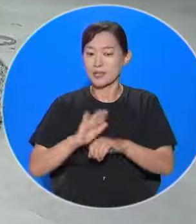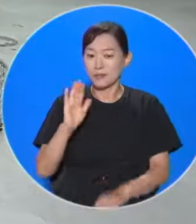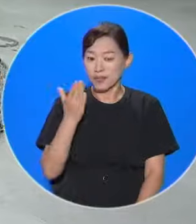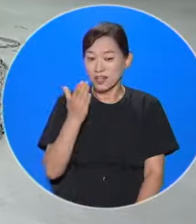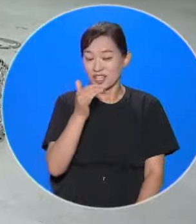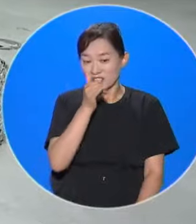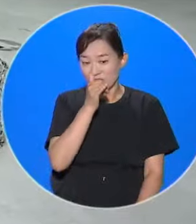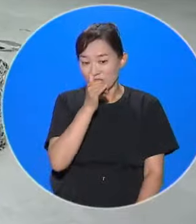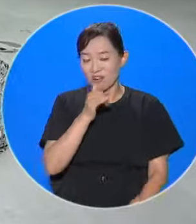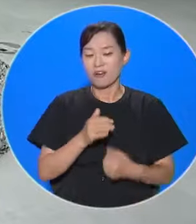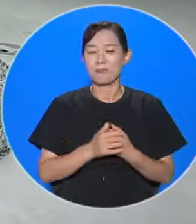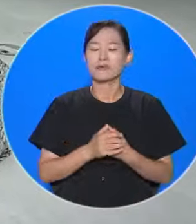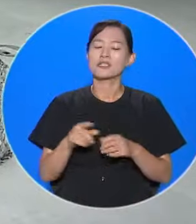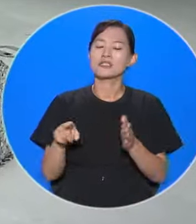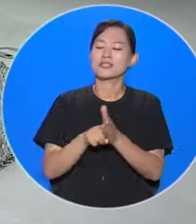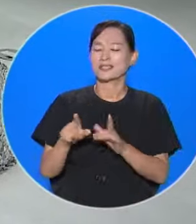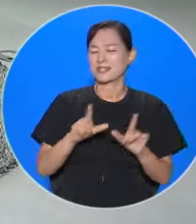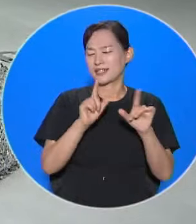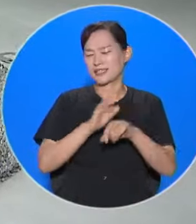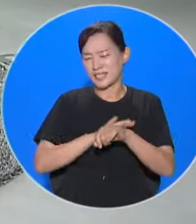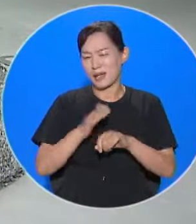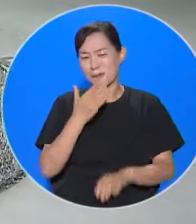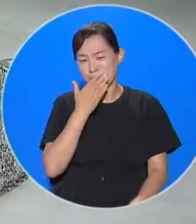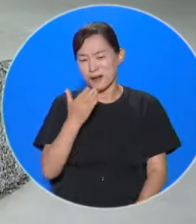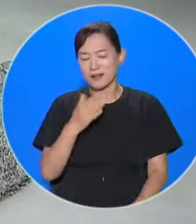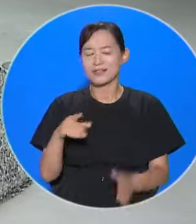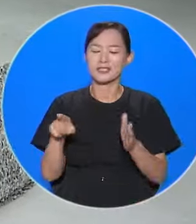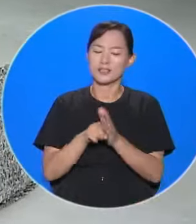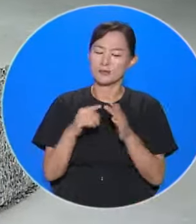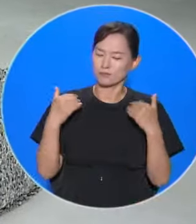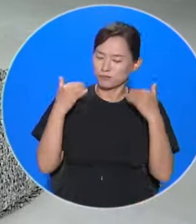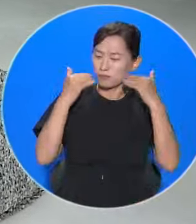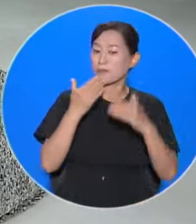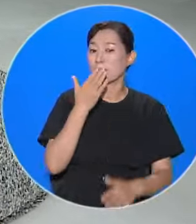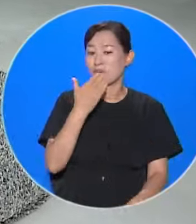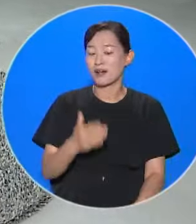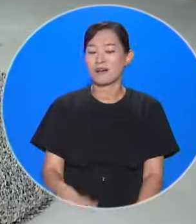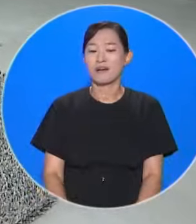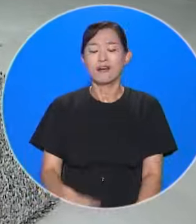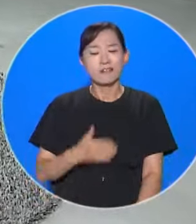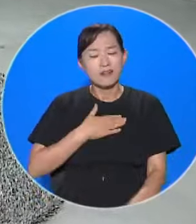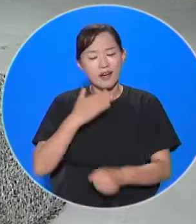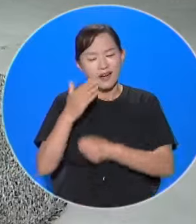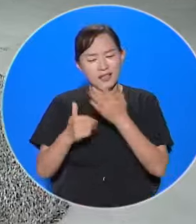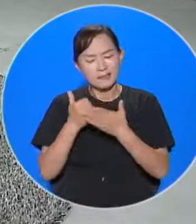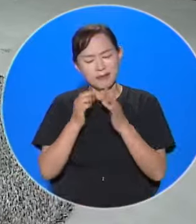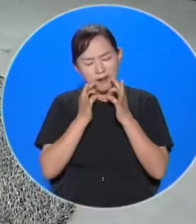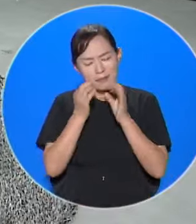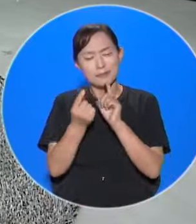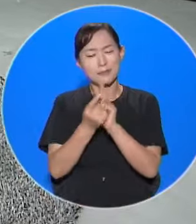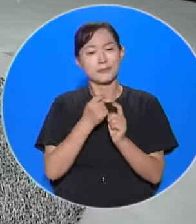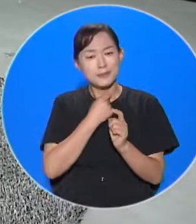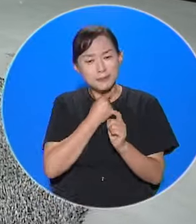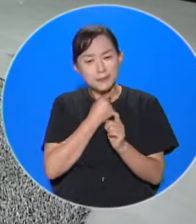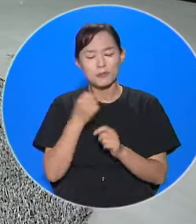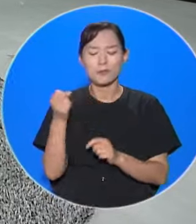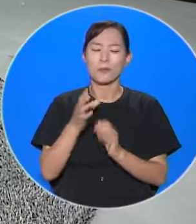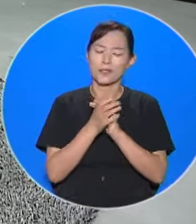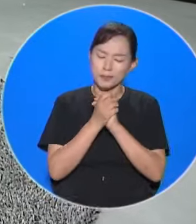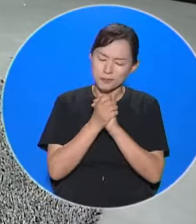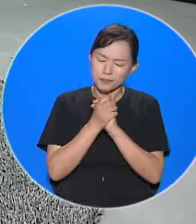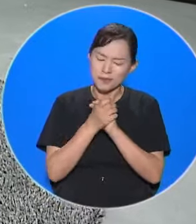있어야 신앙생활을 잘 할 수 있고 신앙도 성장하게 되죠. 내가 하나님을 간절하게 만나고 싶고 또